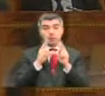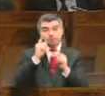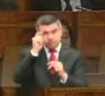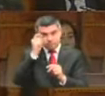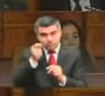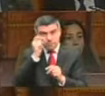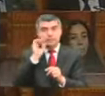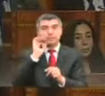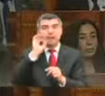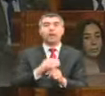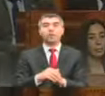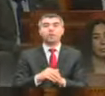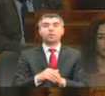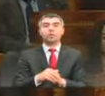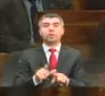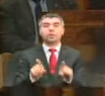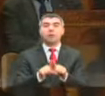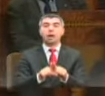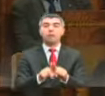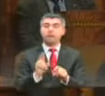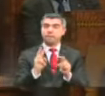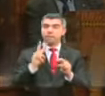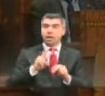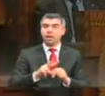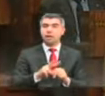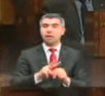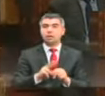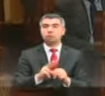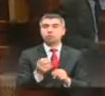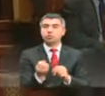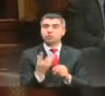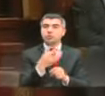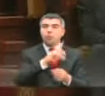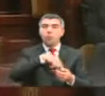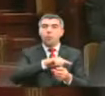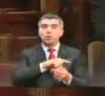ولما أبان عنه من كفاءة واقتدار